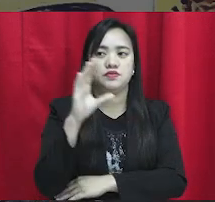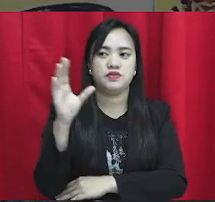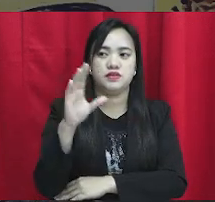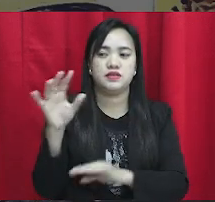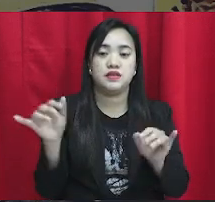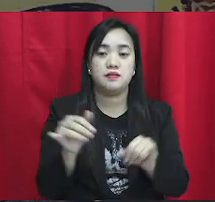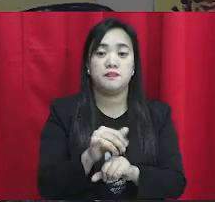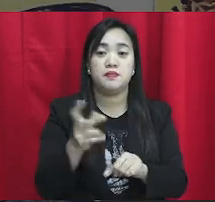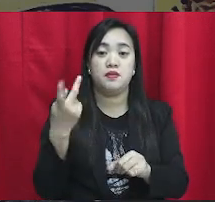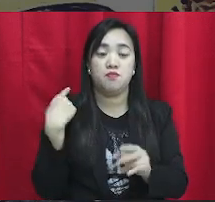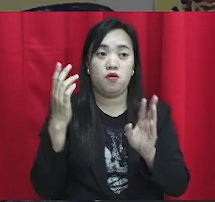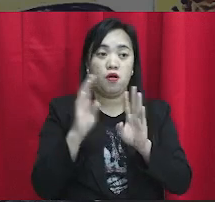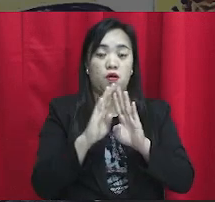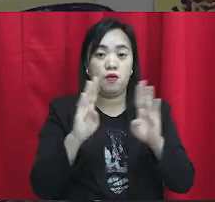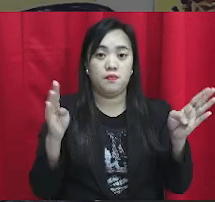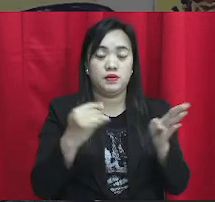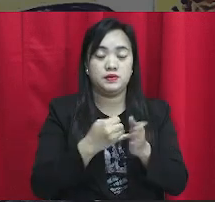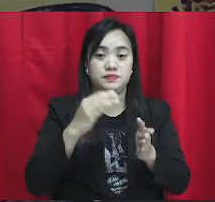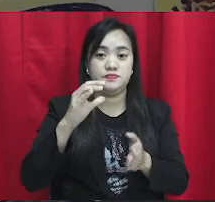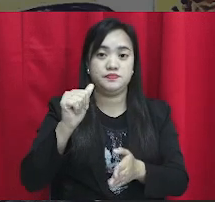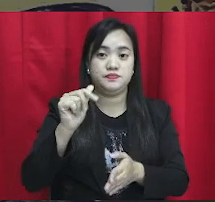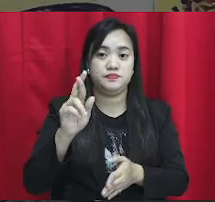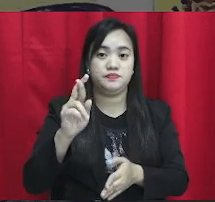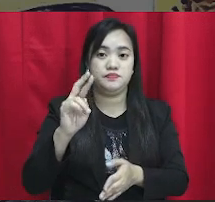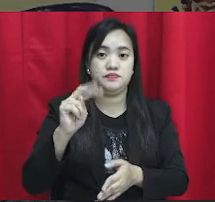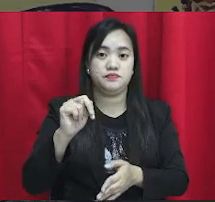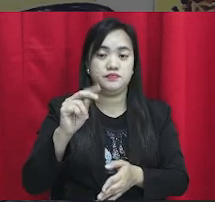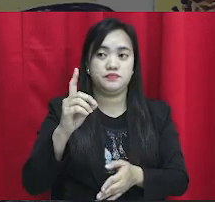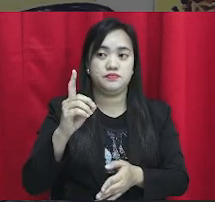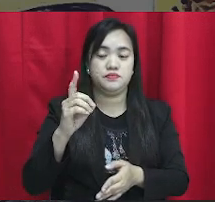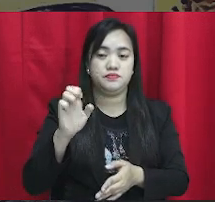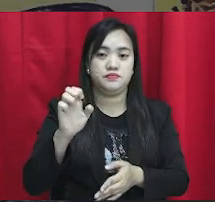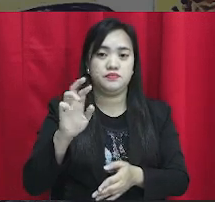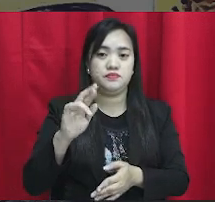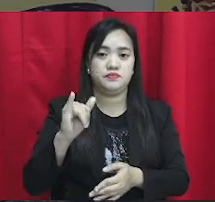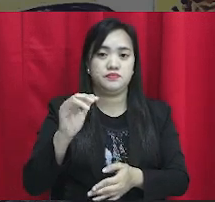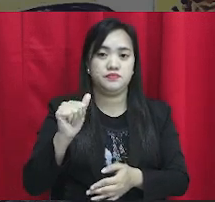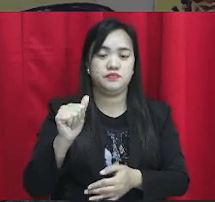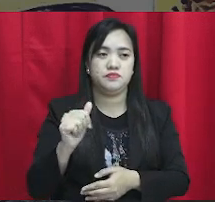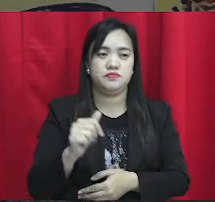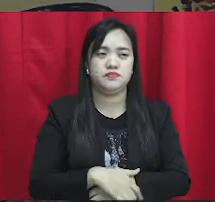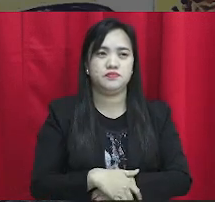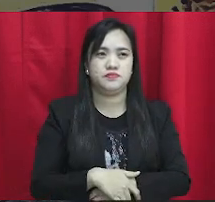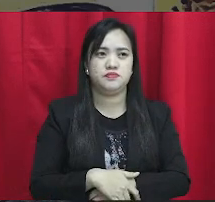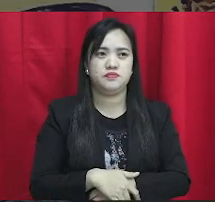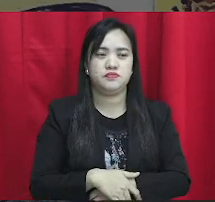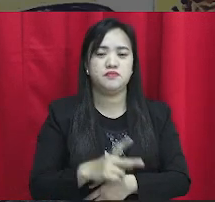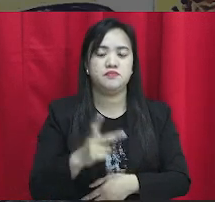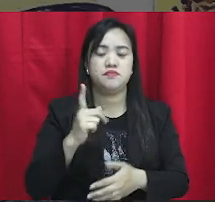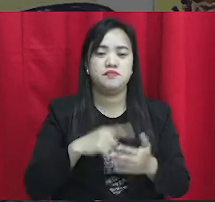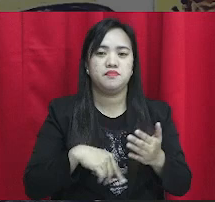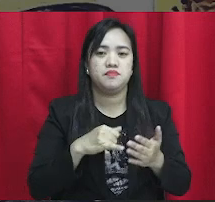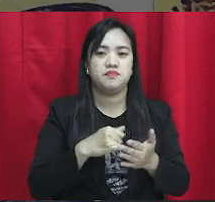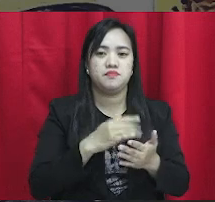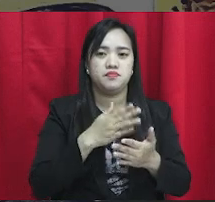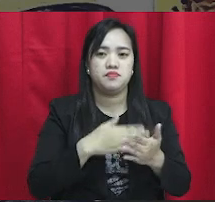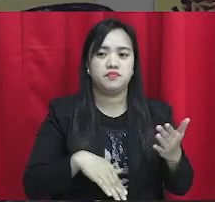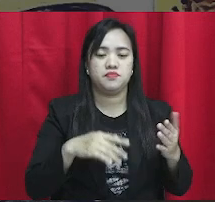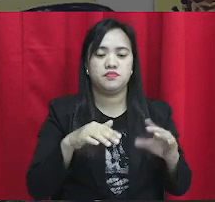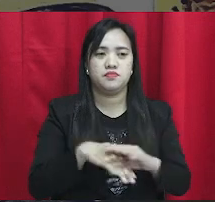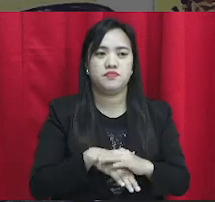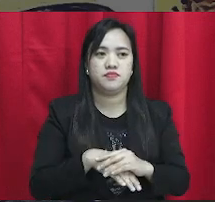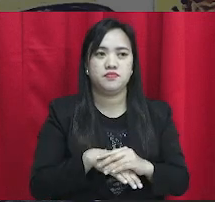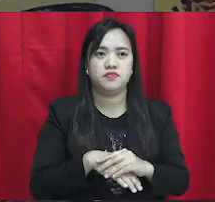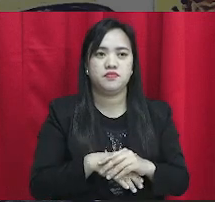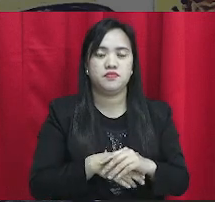kayo? Naka-open yan? Opo. Naka-open pa rin po. Tapos, hapdi lang po para po makapaghanda po din po para